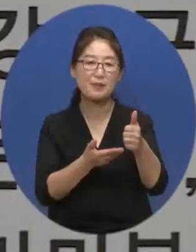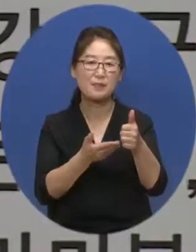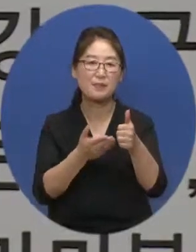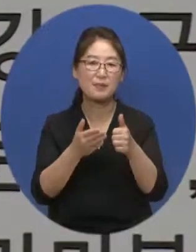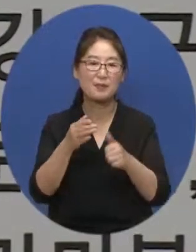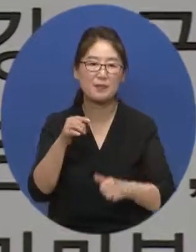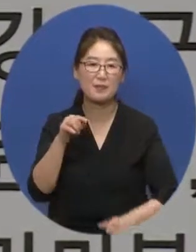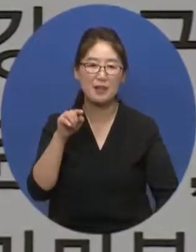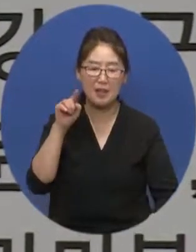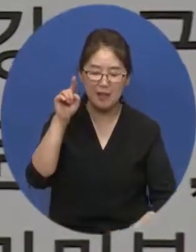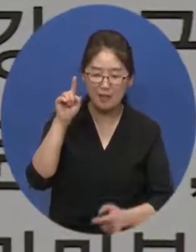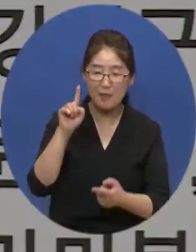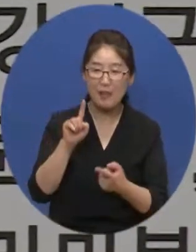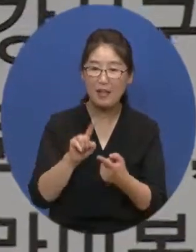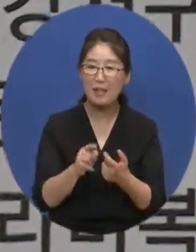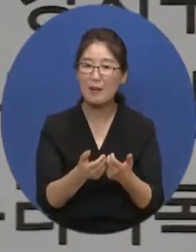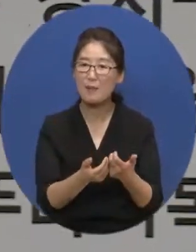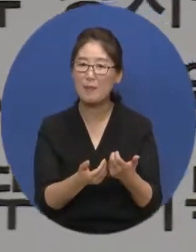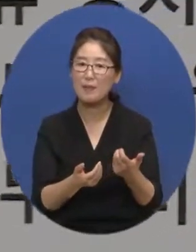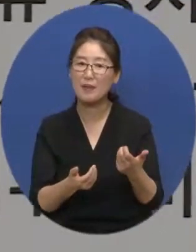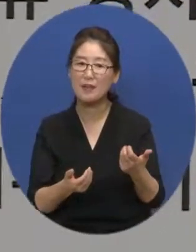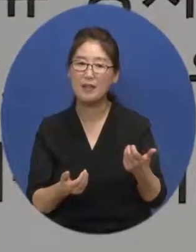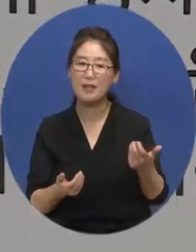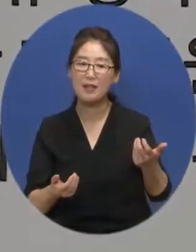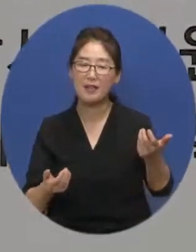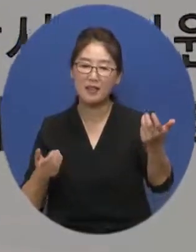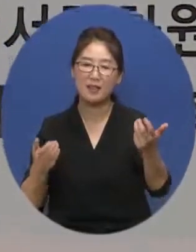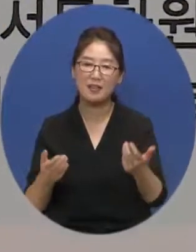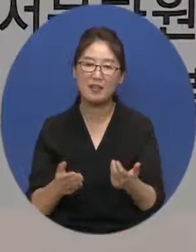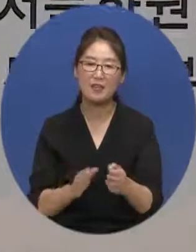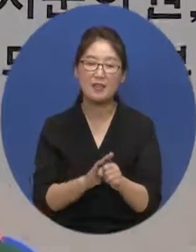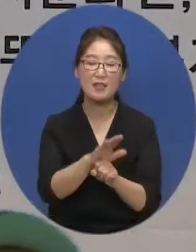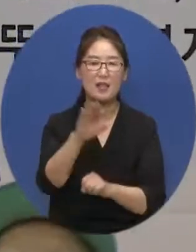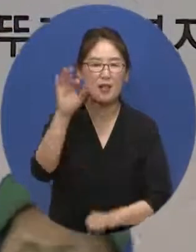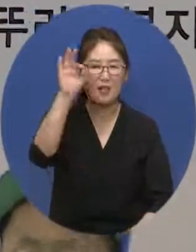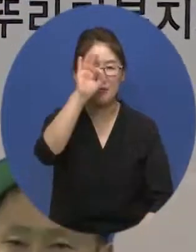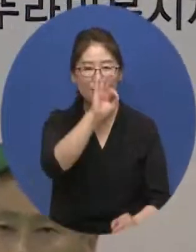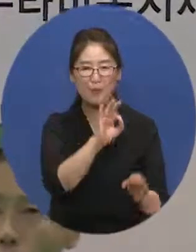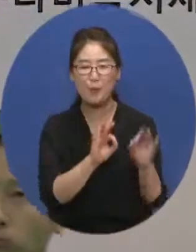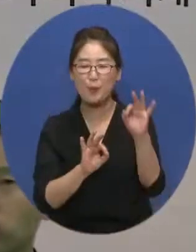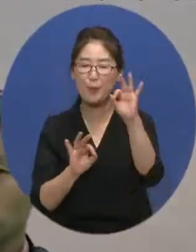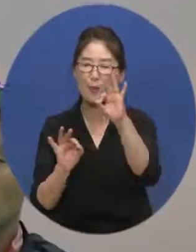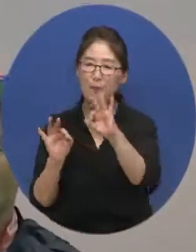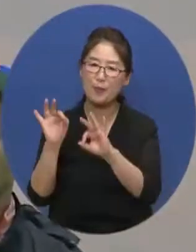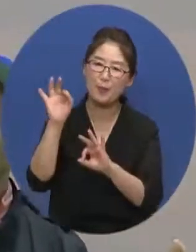이대로 떠나서 사랑 찾아서